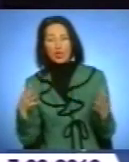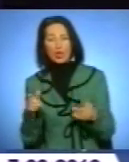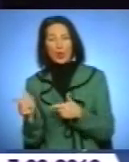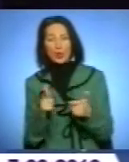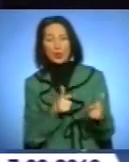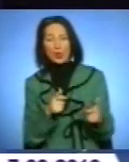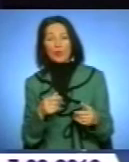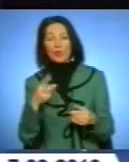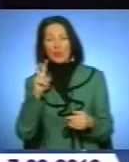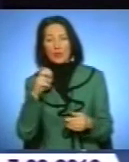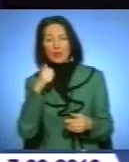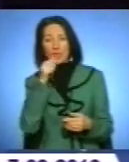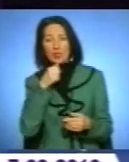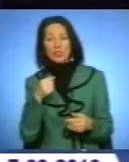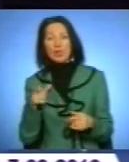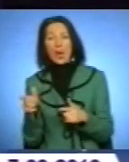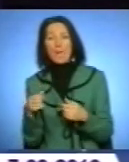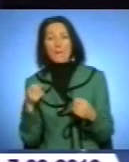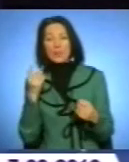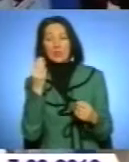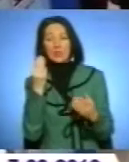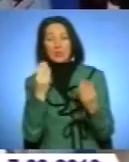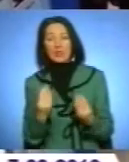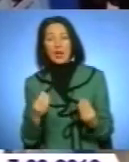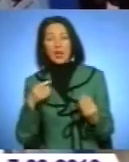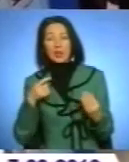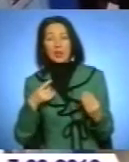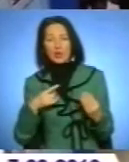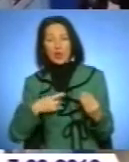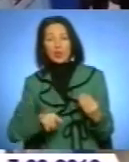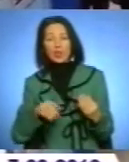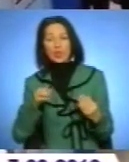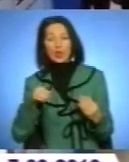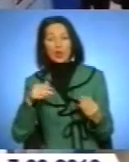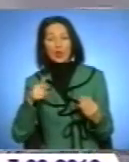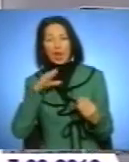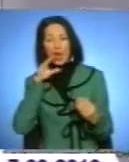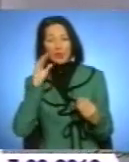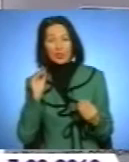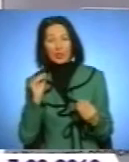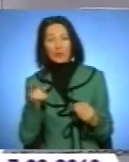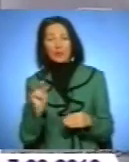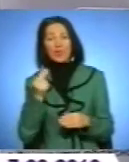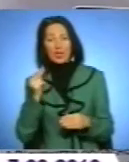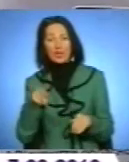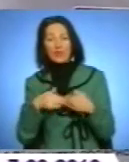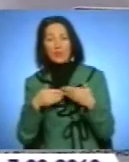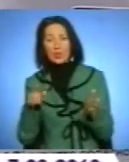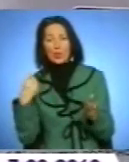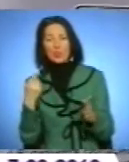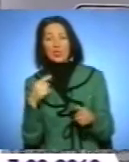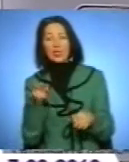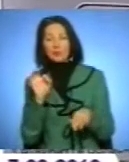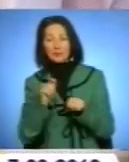народження Тараса Шевченка. Деталі у сюжеті. На Черкащині відкрили обласний діагностично-консультативний центр. На